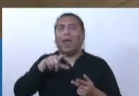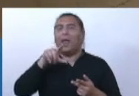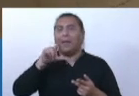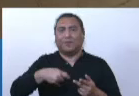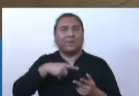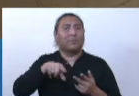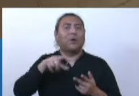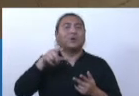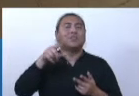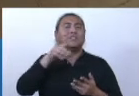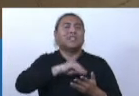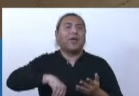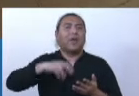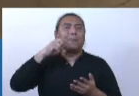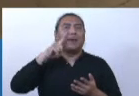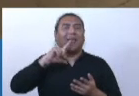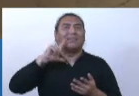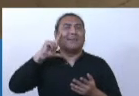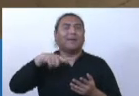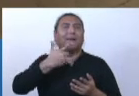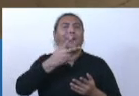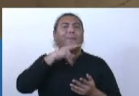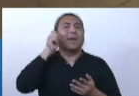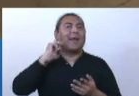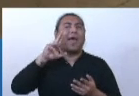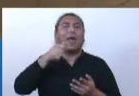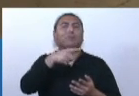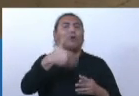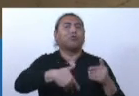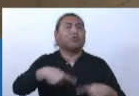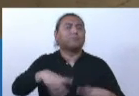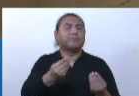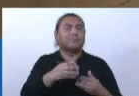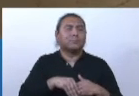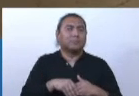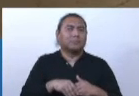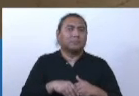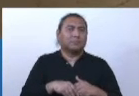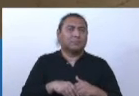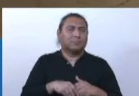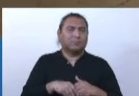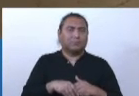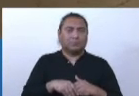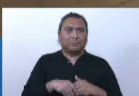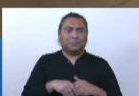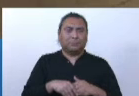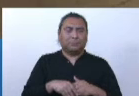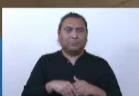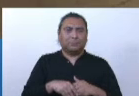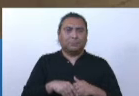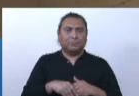negativo. Senadora Pilati Vergara, su voto.